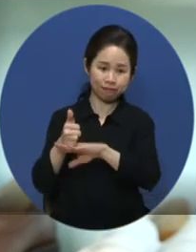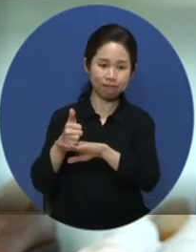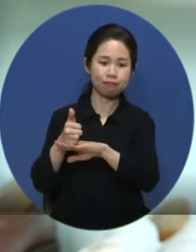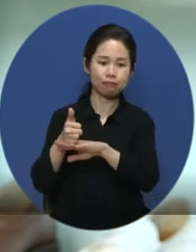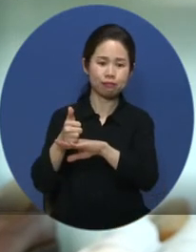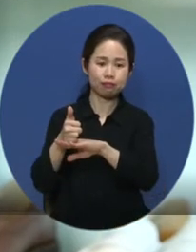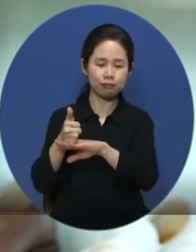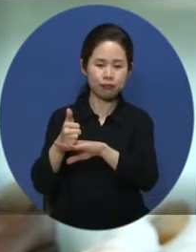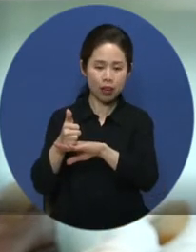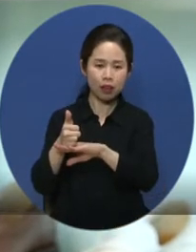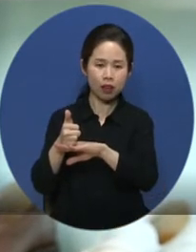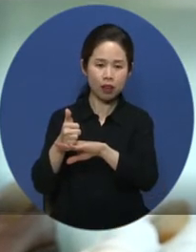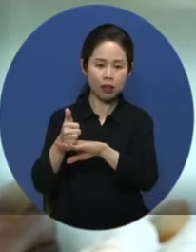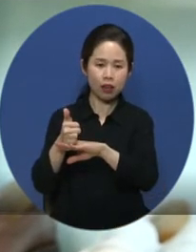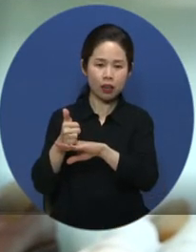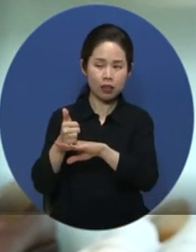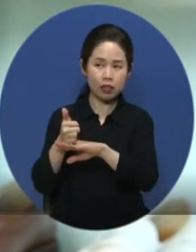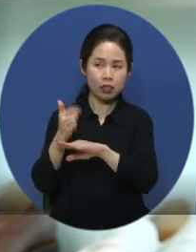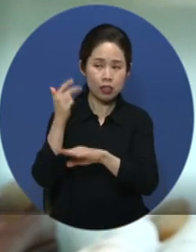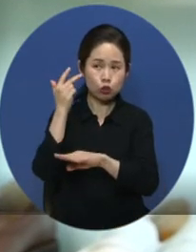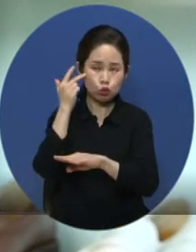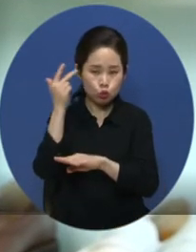취임하시고 일주일 정도 되었을 때